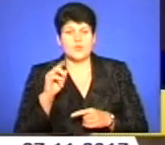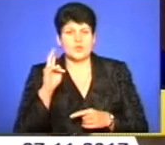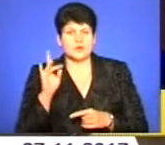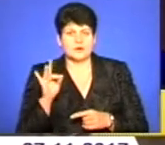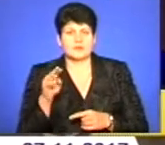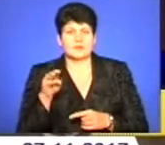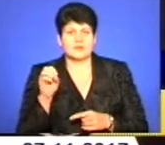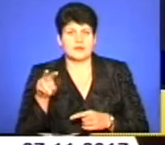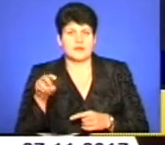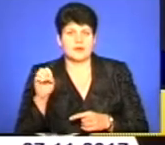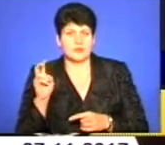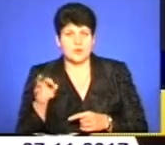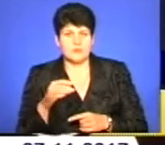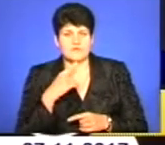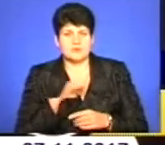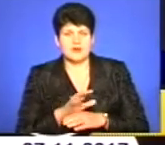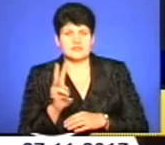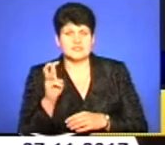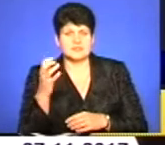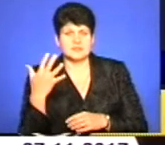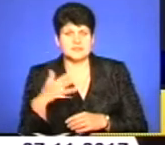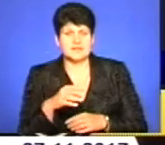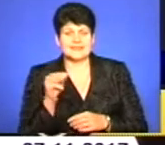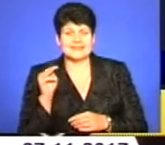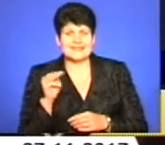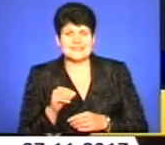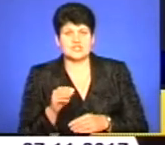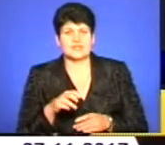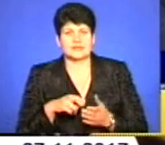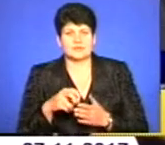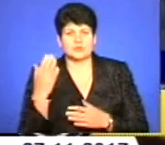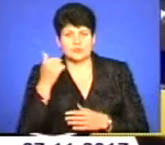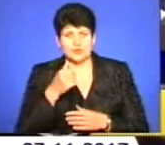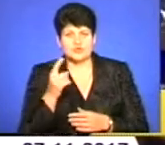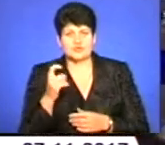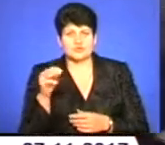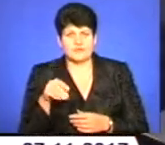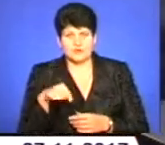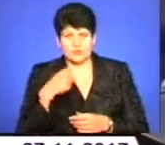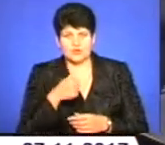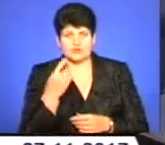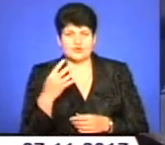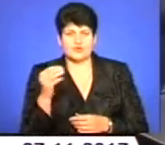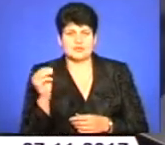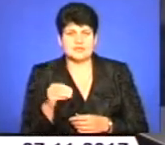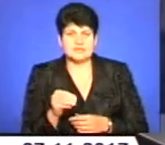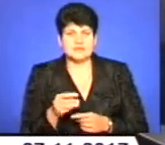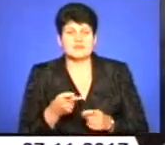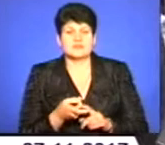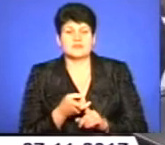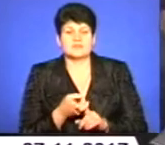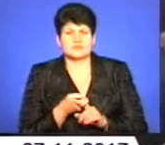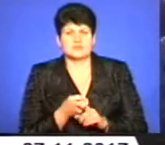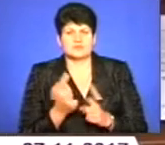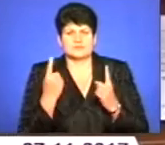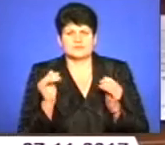році українці відправили 350 тисяч телеграм, минулоріч 100 тисяч, цього ж року близько 40 тисяч. Через таке суттєве